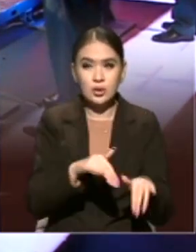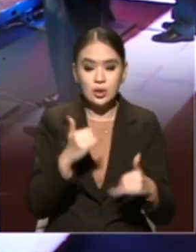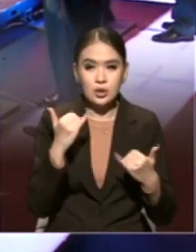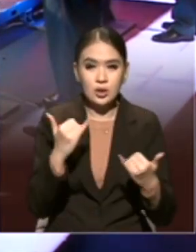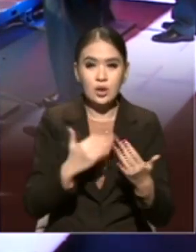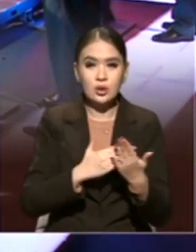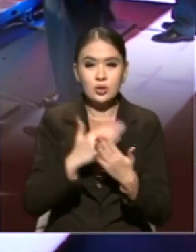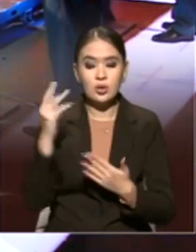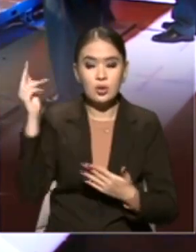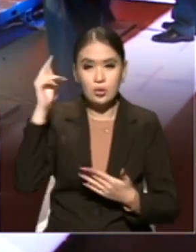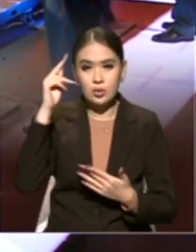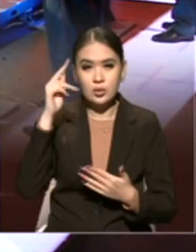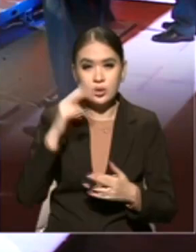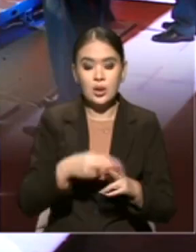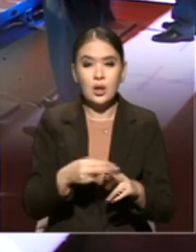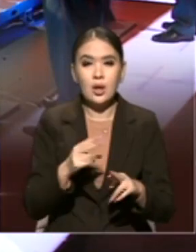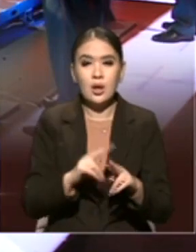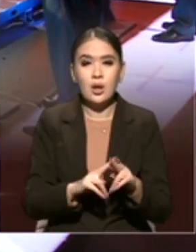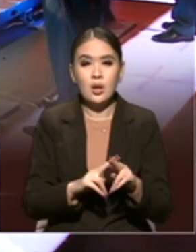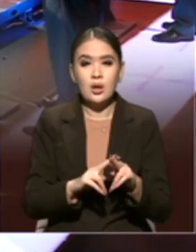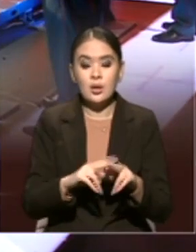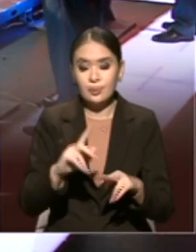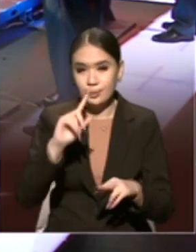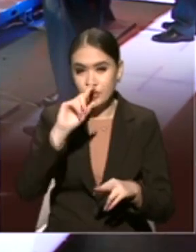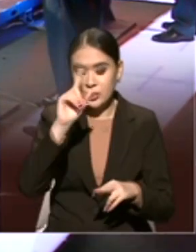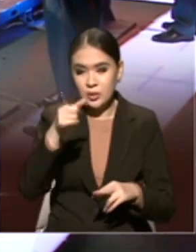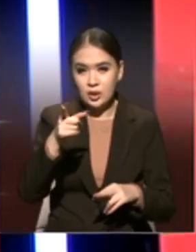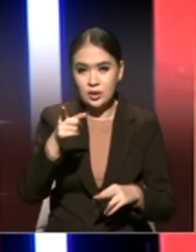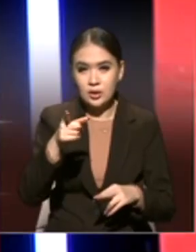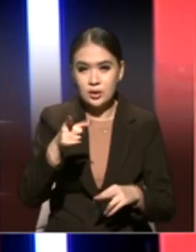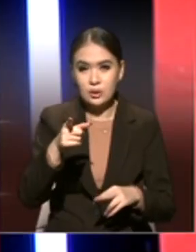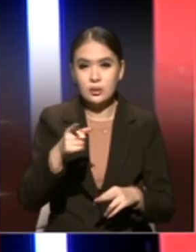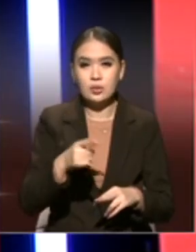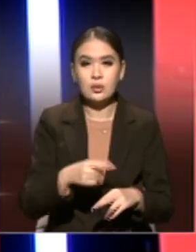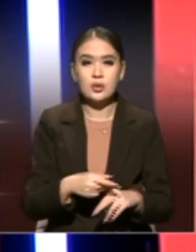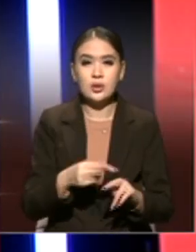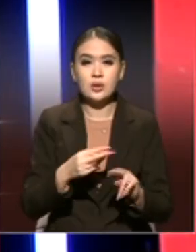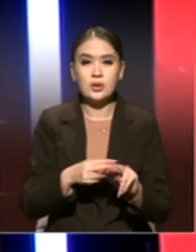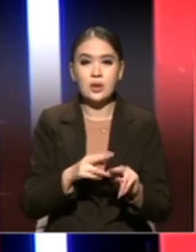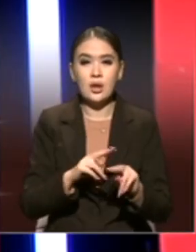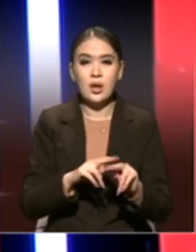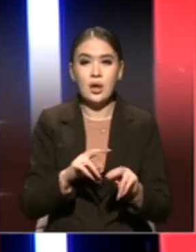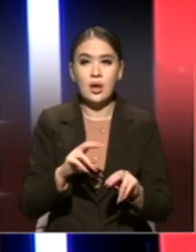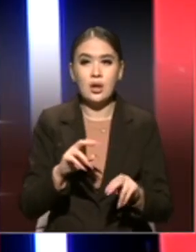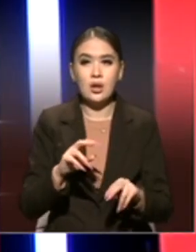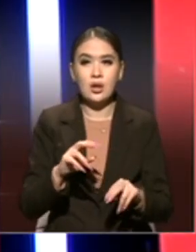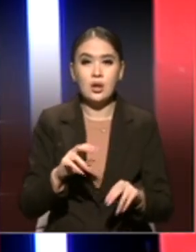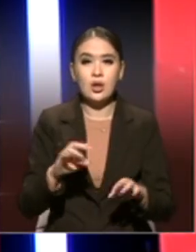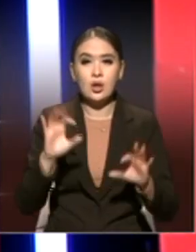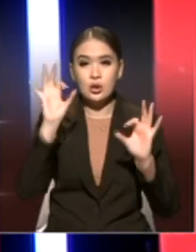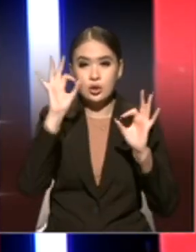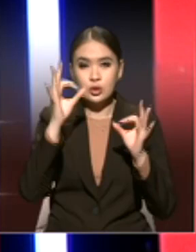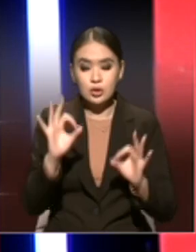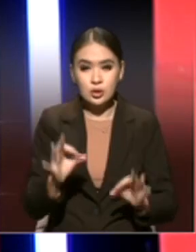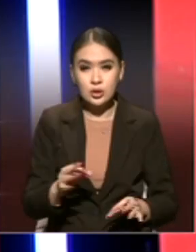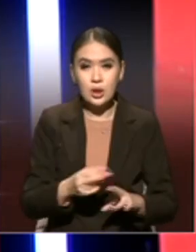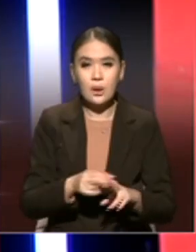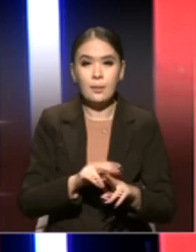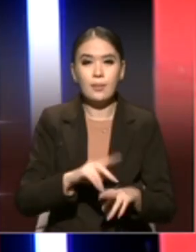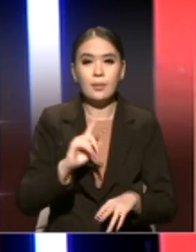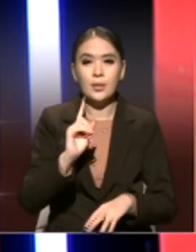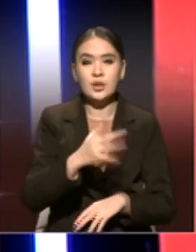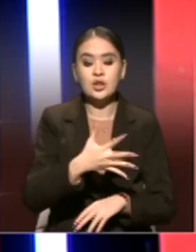жоғарғы оқу орнына түсіп жатыр, көктемге шақырылған азаматтар. Бір жыл ғой енді отан алдындағы. Ал міне, осы күзде тағы да 1500